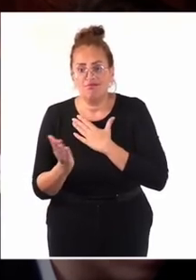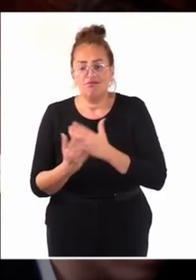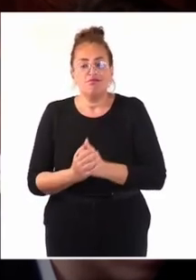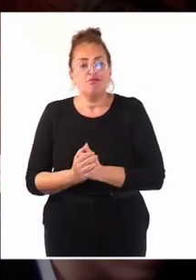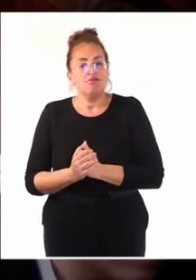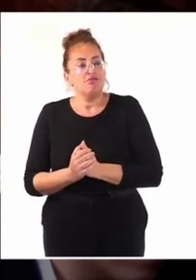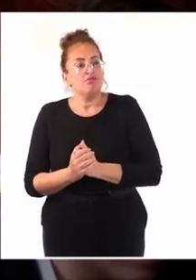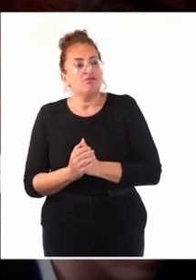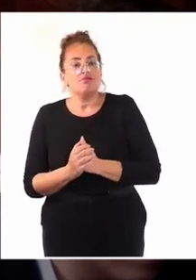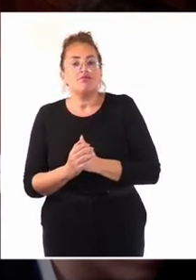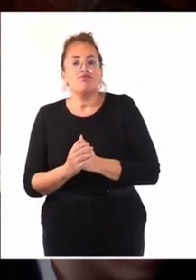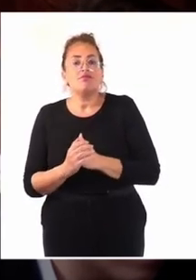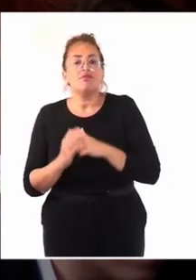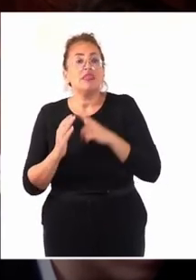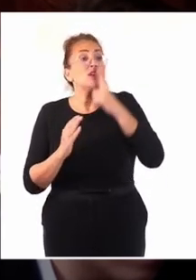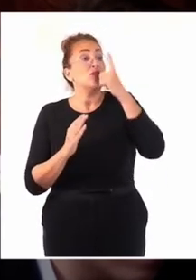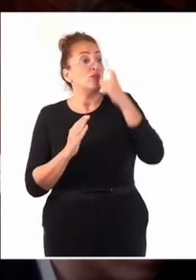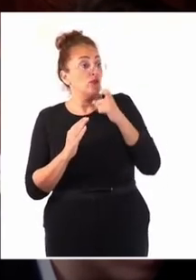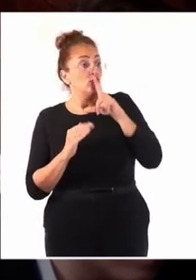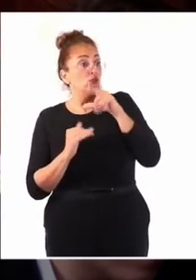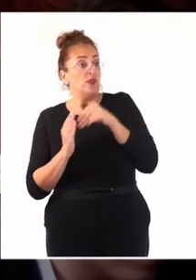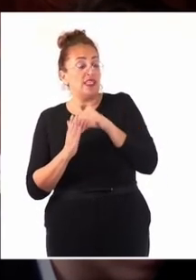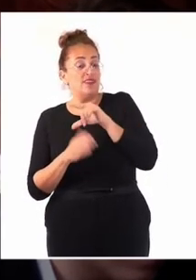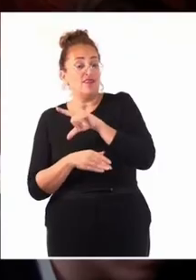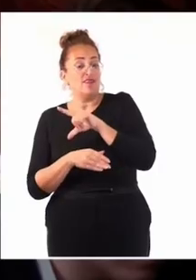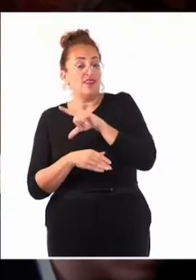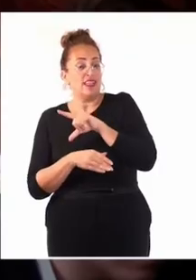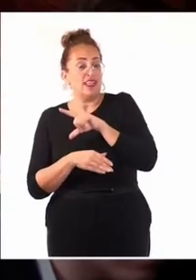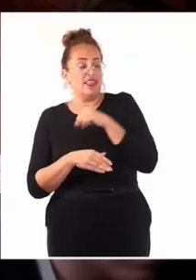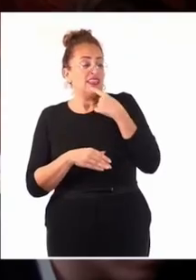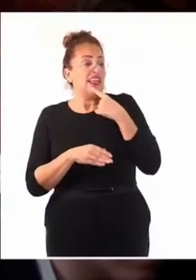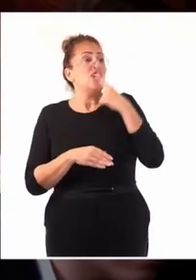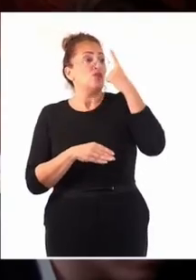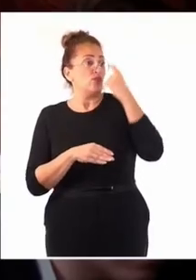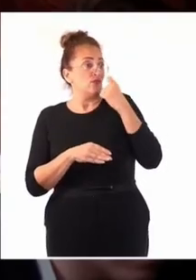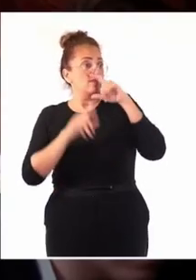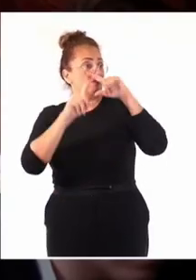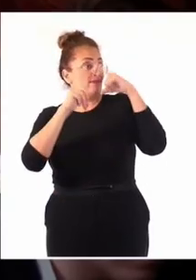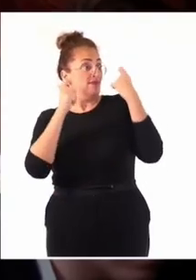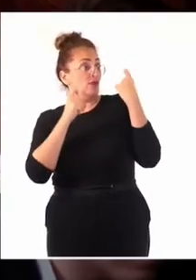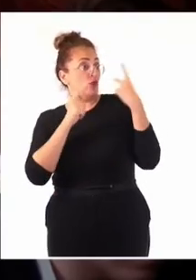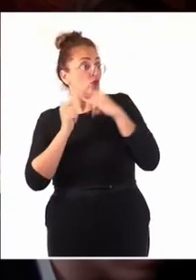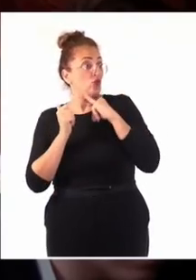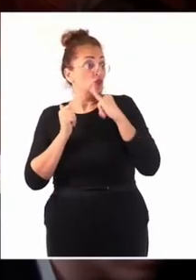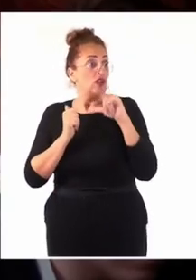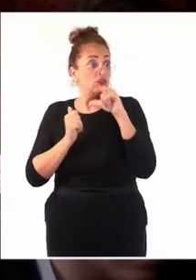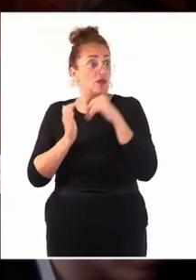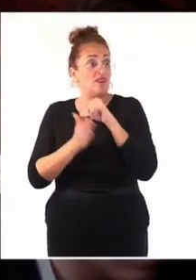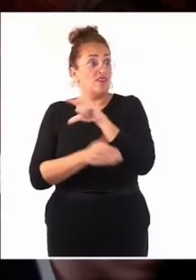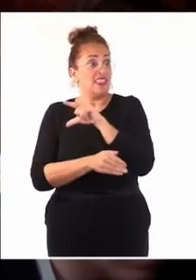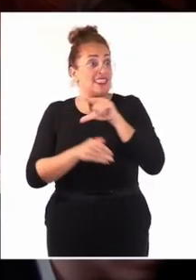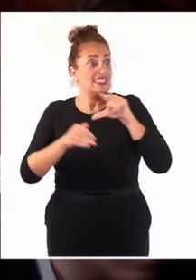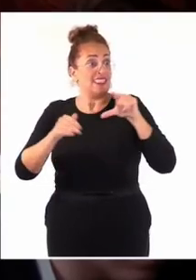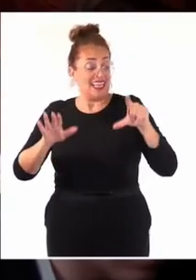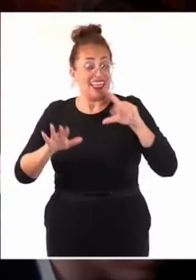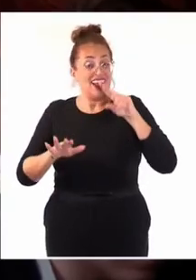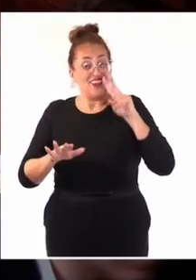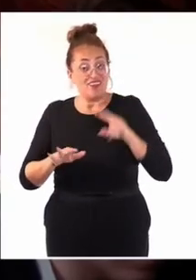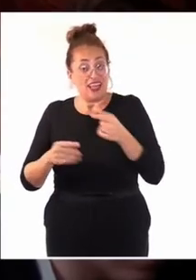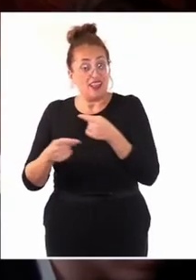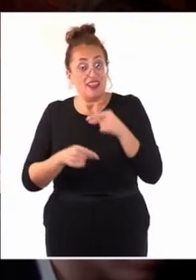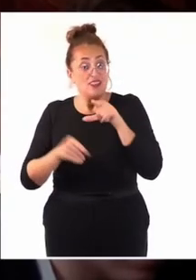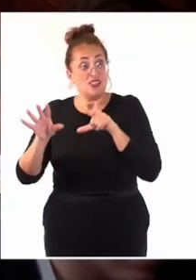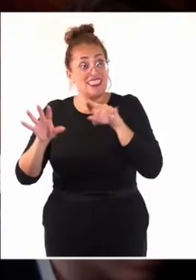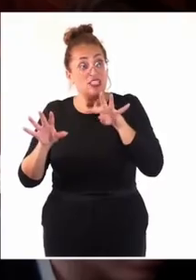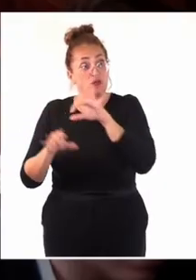Entre le début de mandat et 2027, Nathalie Delattre l'a rappelé tout à l'heure, elle va augmenter de 79%. En